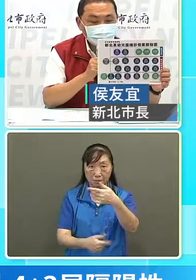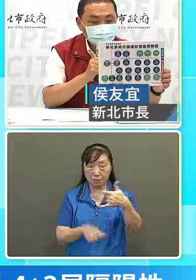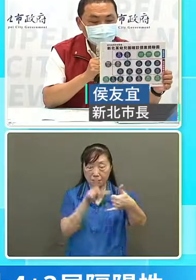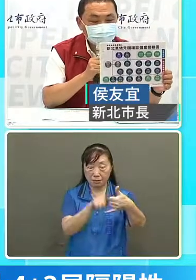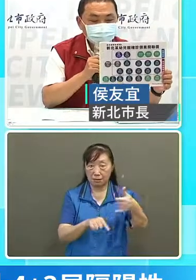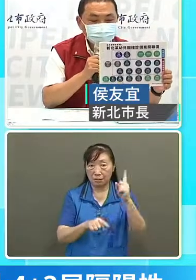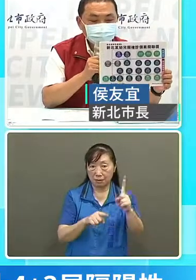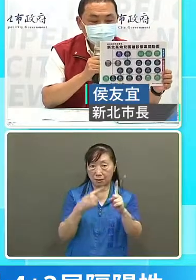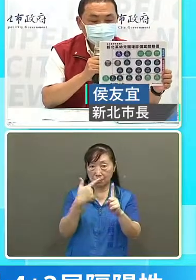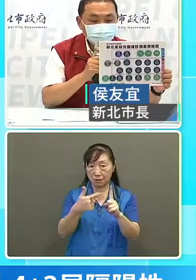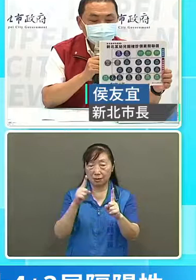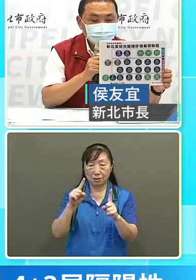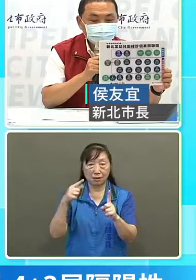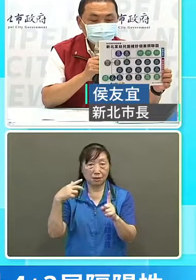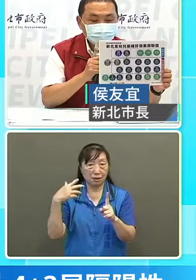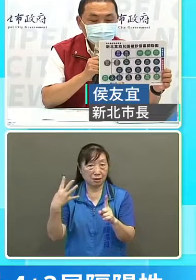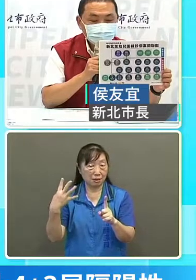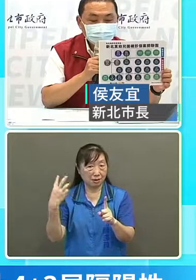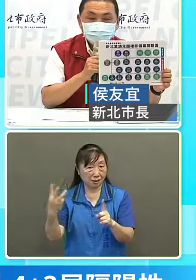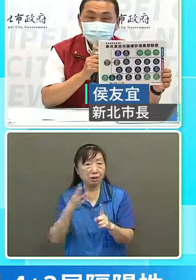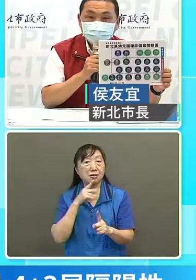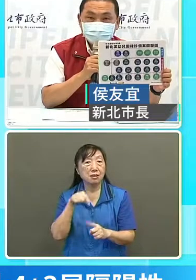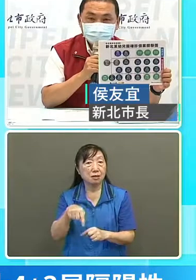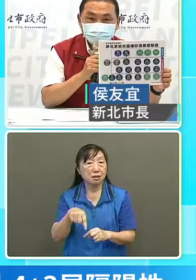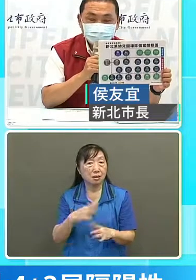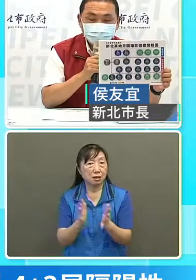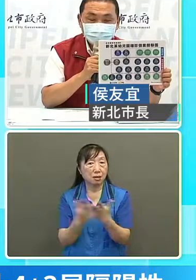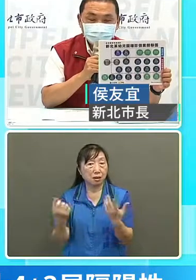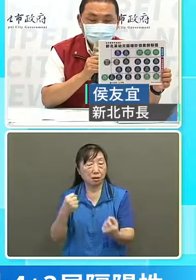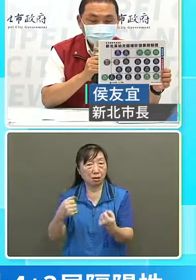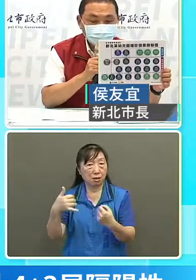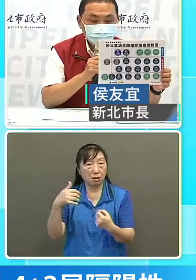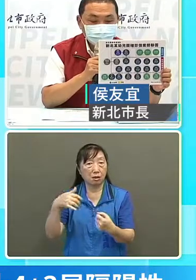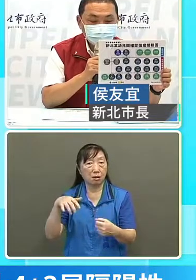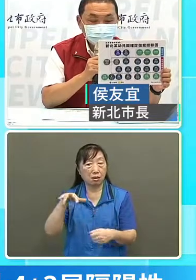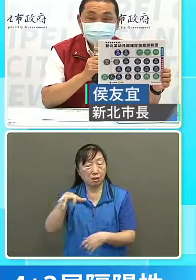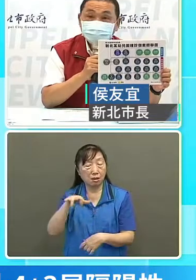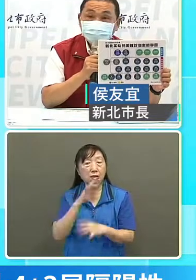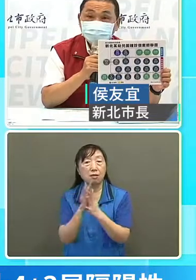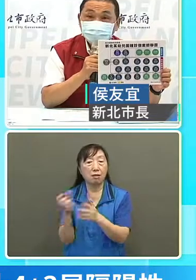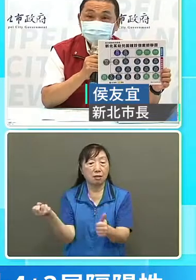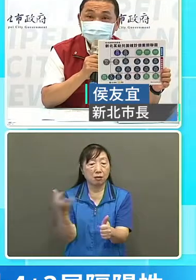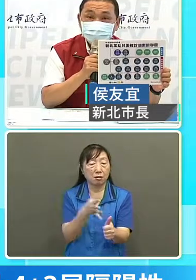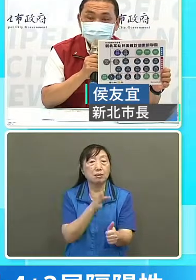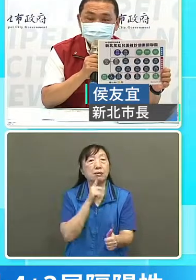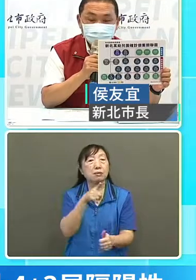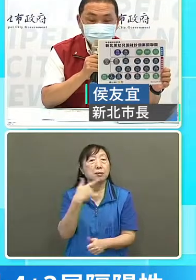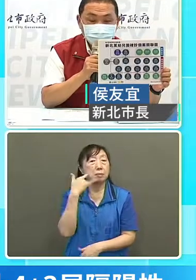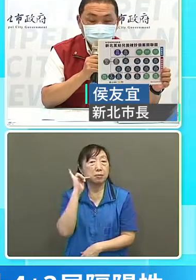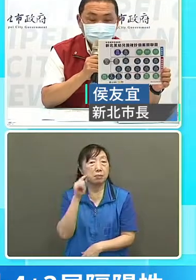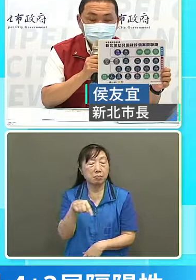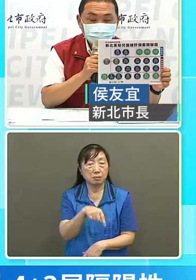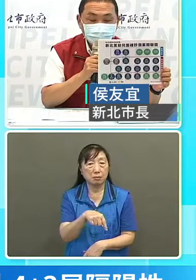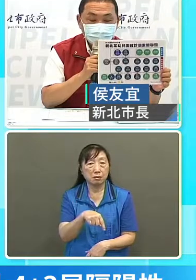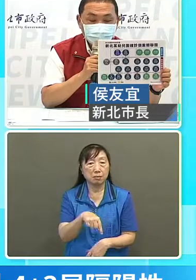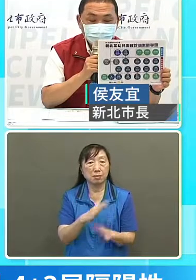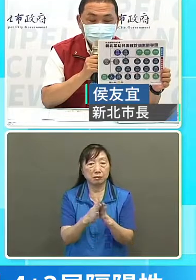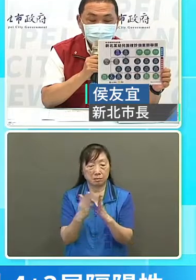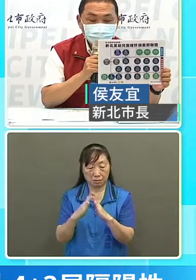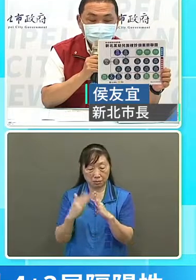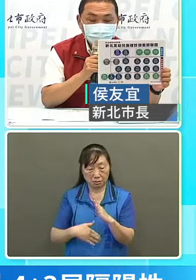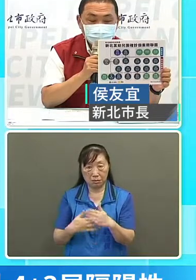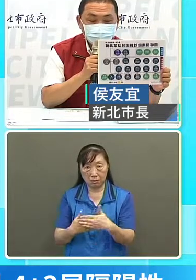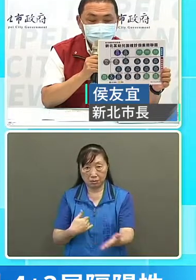16143 CT 值30，再传染给他家长，这是居家隔离的，以